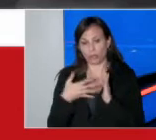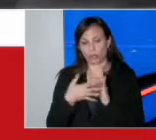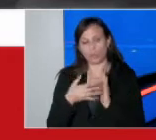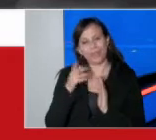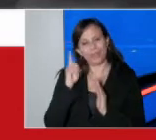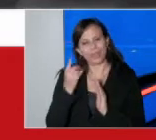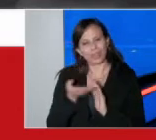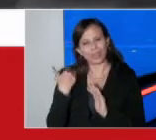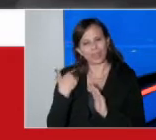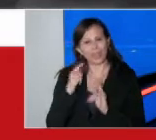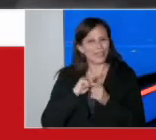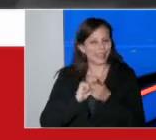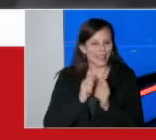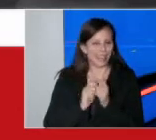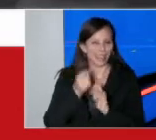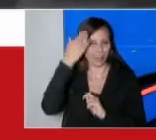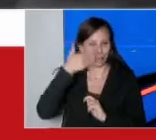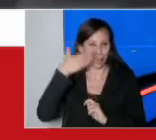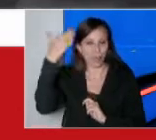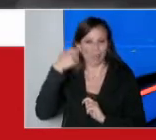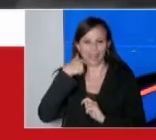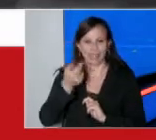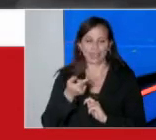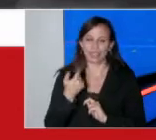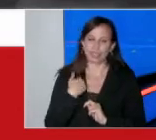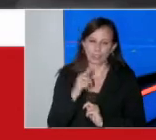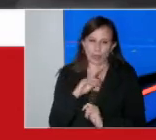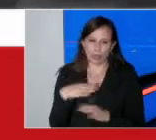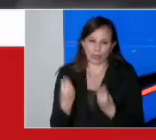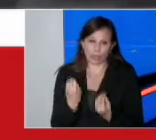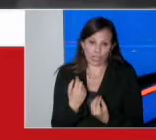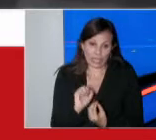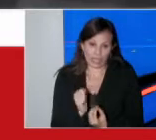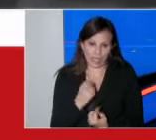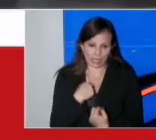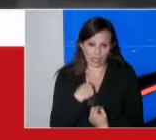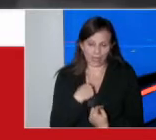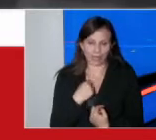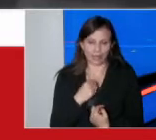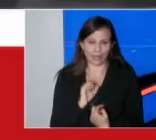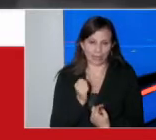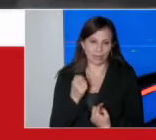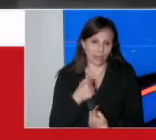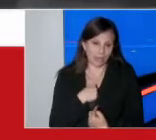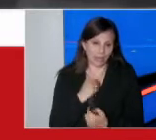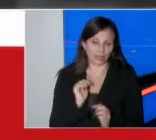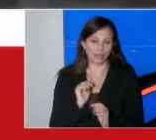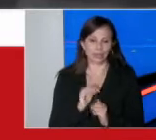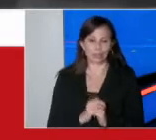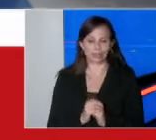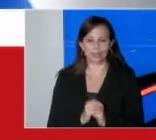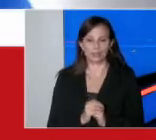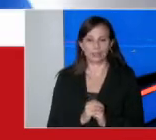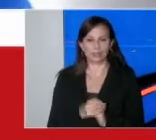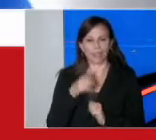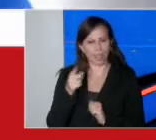היה בווריאנטים, עכשיו זה פופולרי, שלא הייתי משתמש בהם. אני, אם זה מדובר בי, אבל אתה